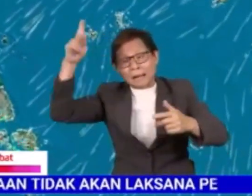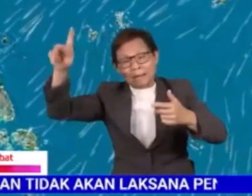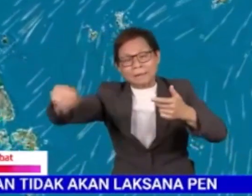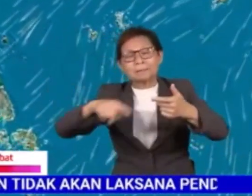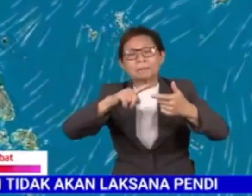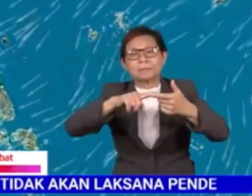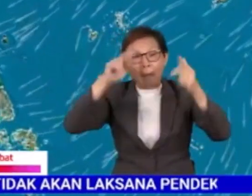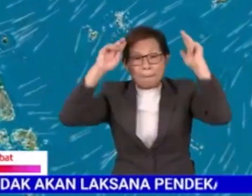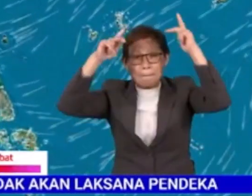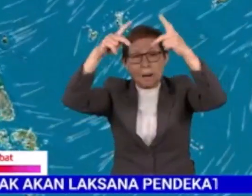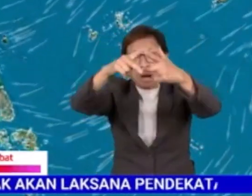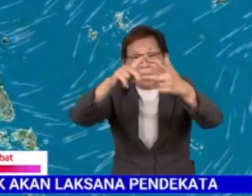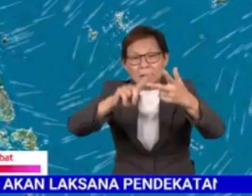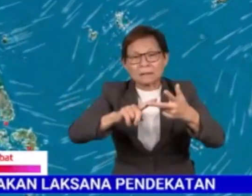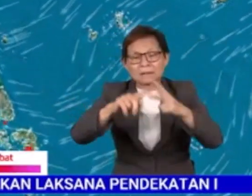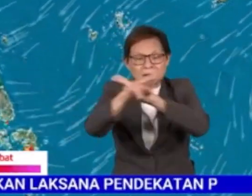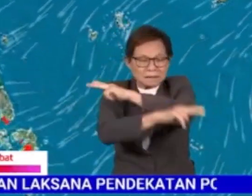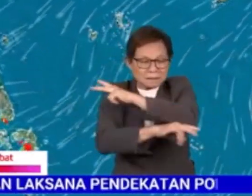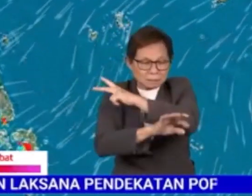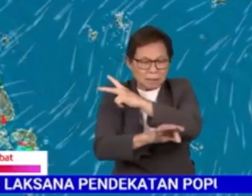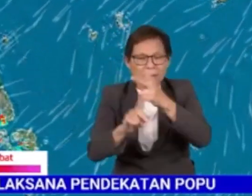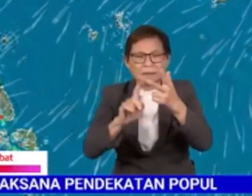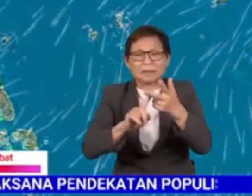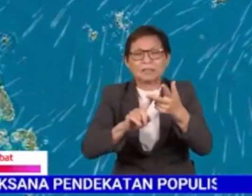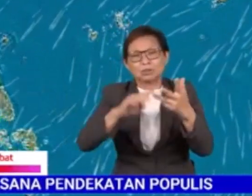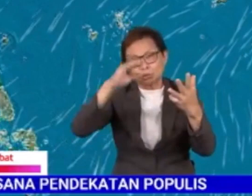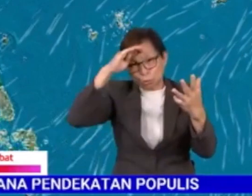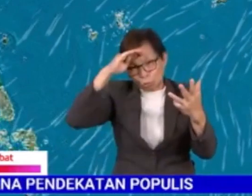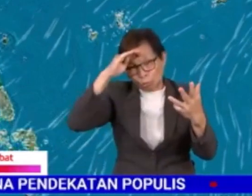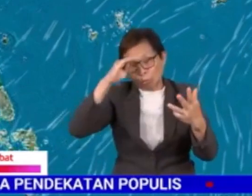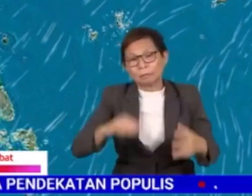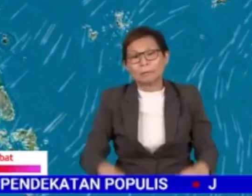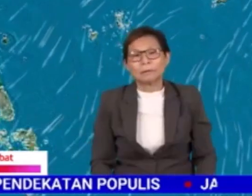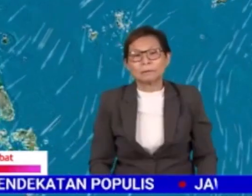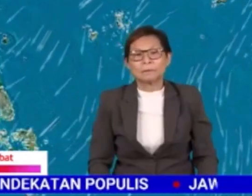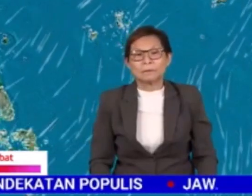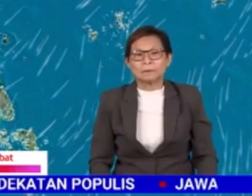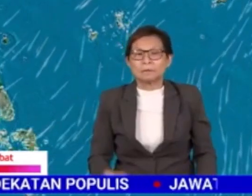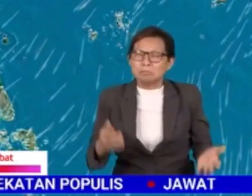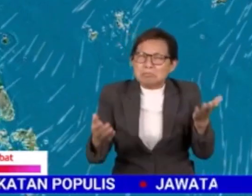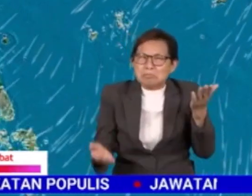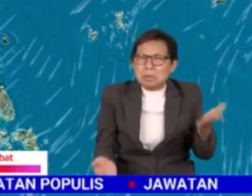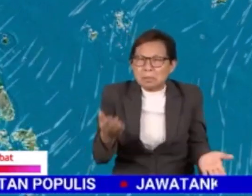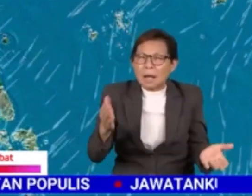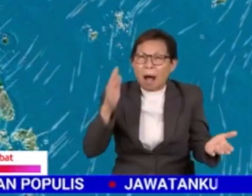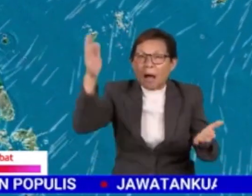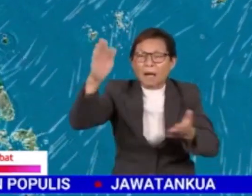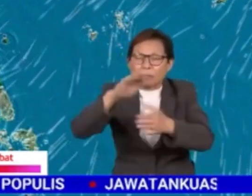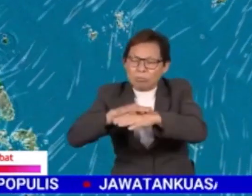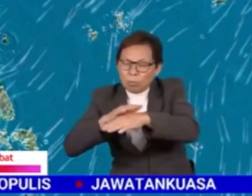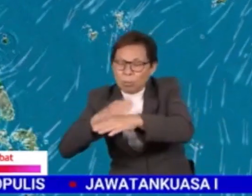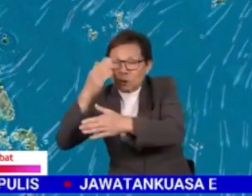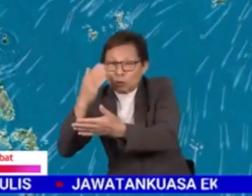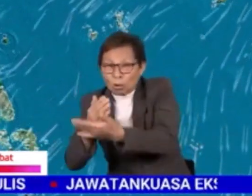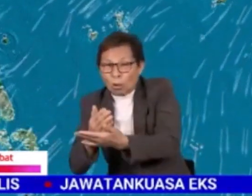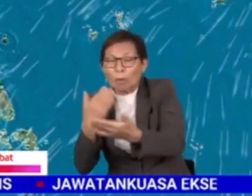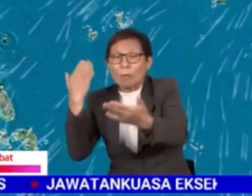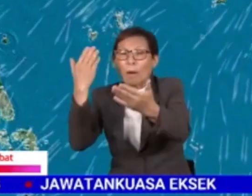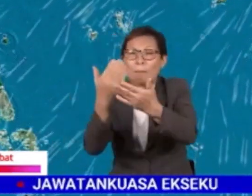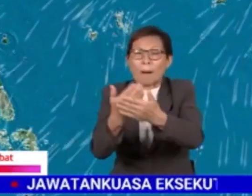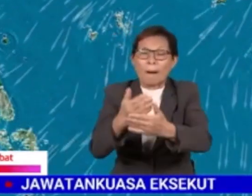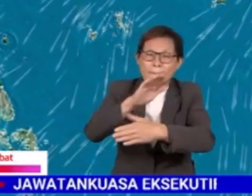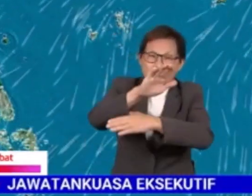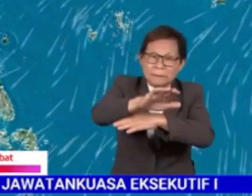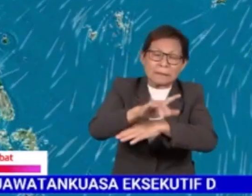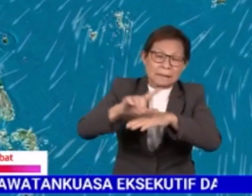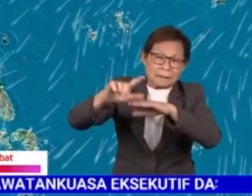Kelantan, Pahang, Negeri Sembilan dan juga Negeri Johor. Dan keadaan ini dijangkakan akan beransur reda menjelang lewat